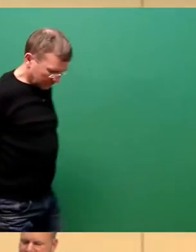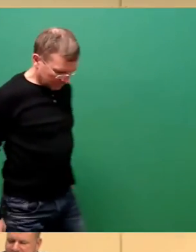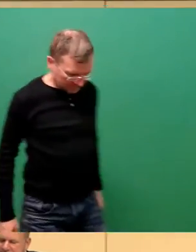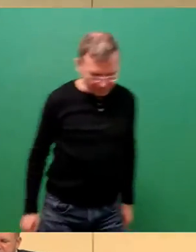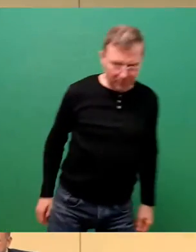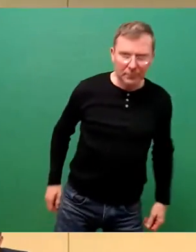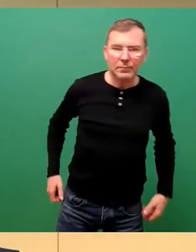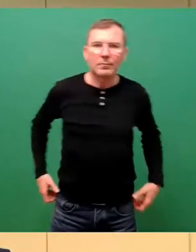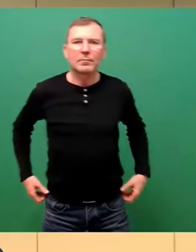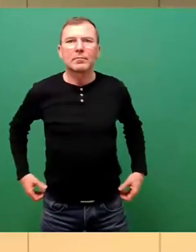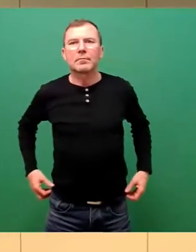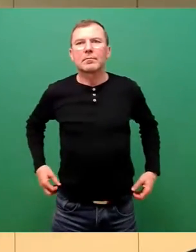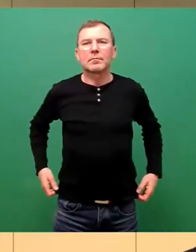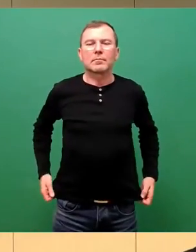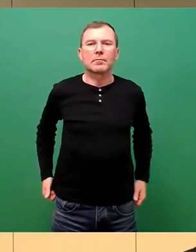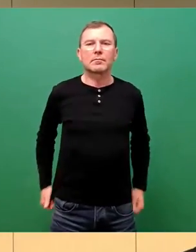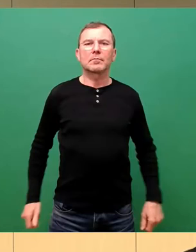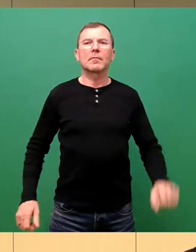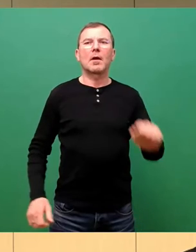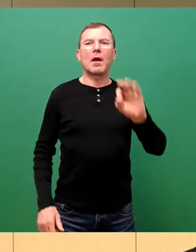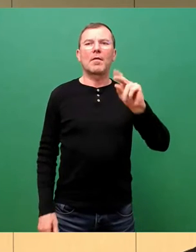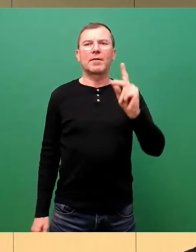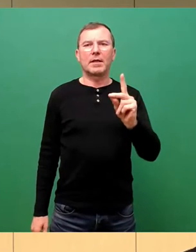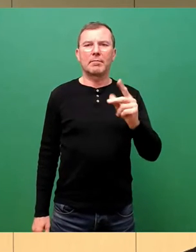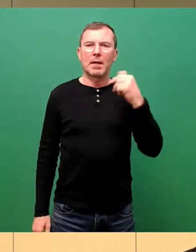Als nächste Fraktion die AfD, Herr Laczynski.